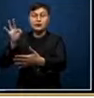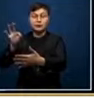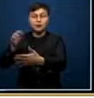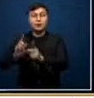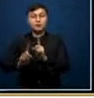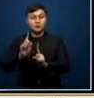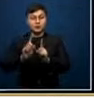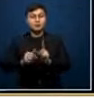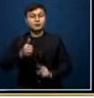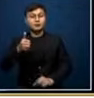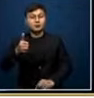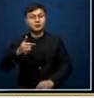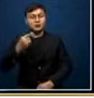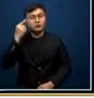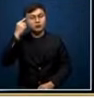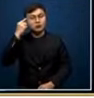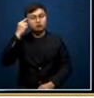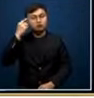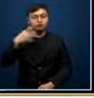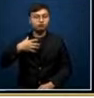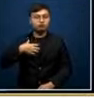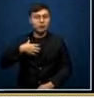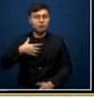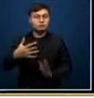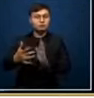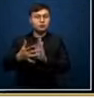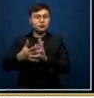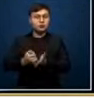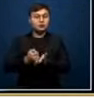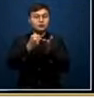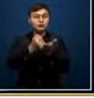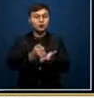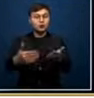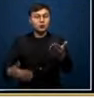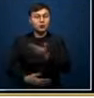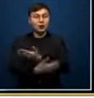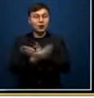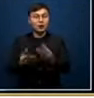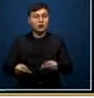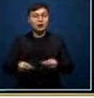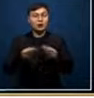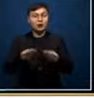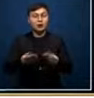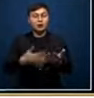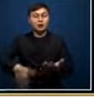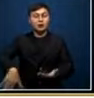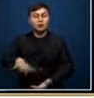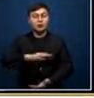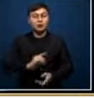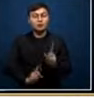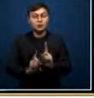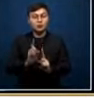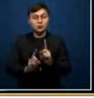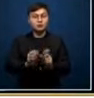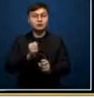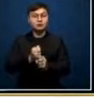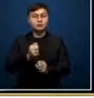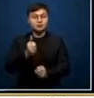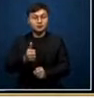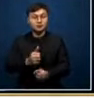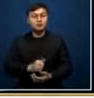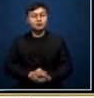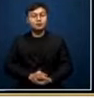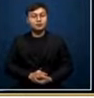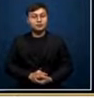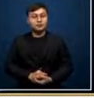ว่าควรจะนำเอาเทคโนโลยีเข้ามาใช้นะคะและเปิดโอกาสให้ทุกคนมีโอกาสที่จะประเมินได้นะคะแล้วก็ควรจะ